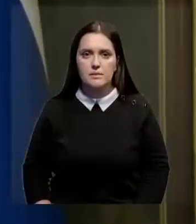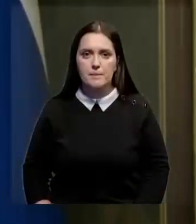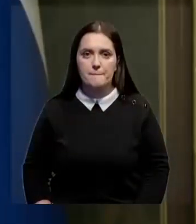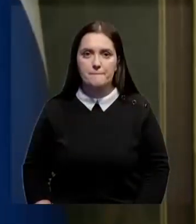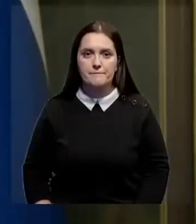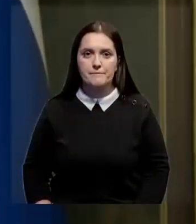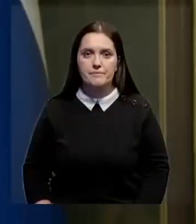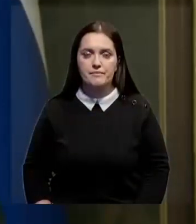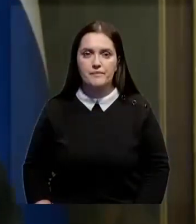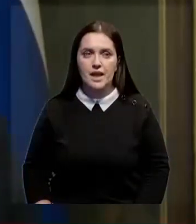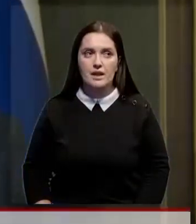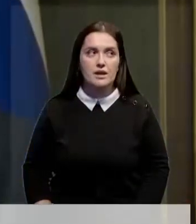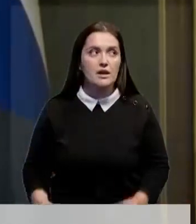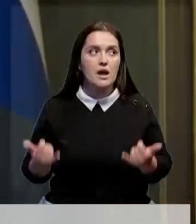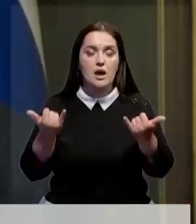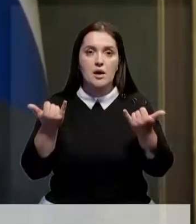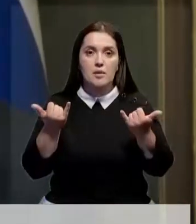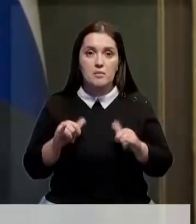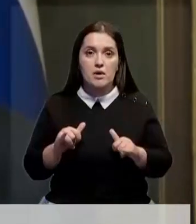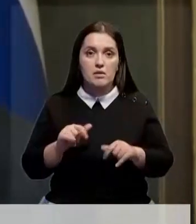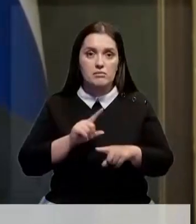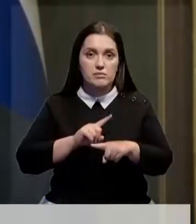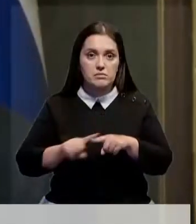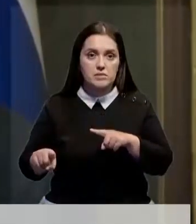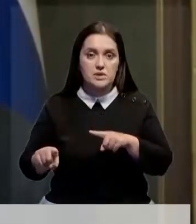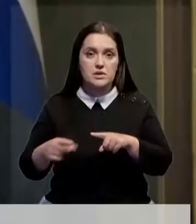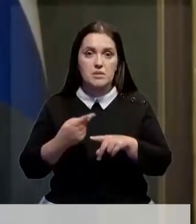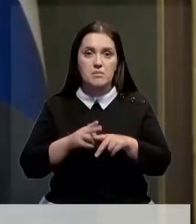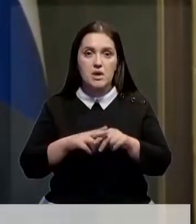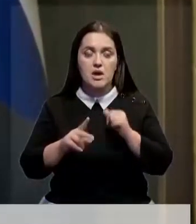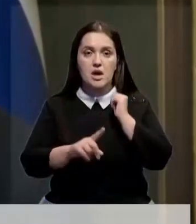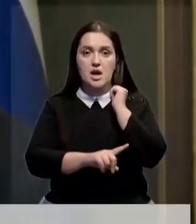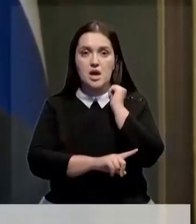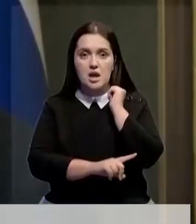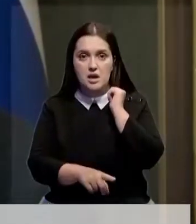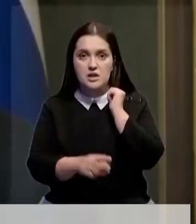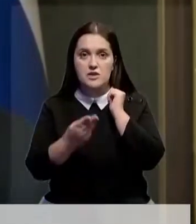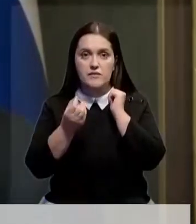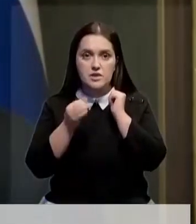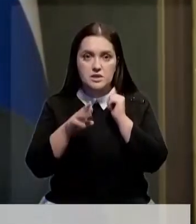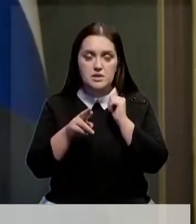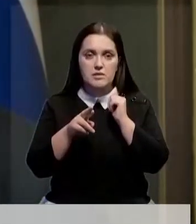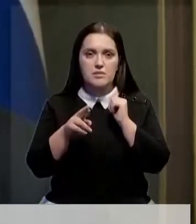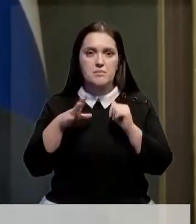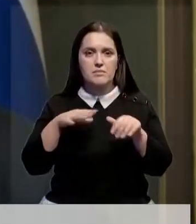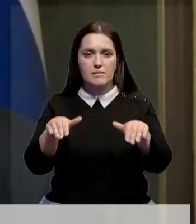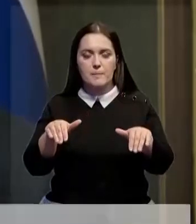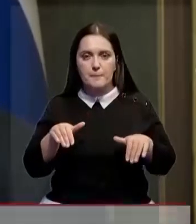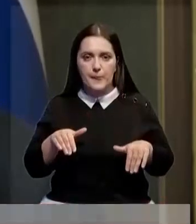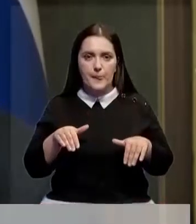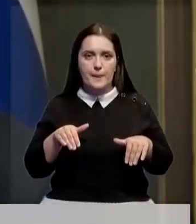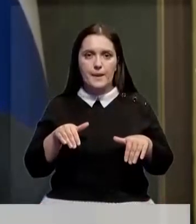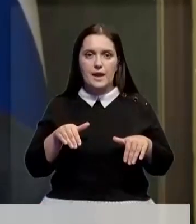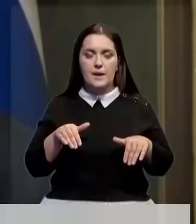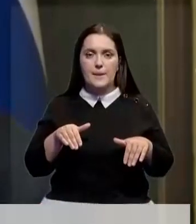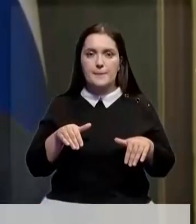и Финляндия, и Швеция отказались от своего нейтрального статуса, от тех